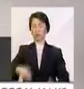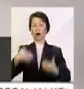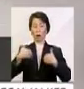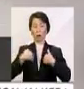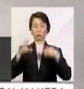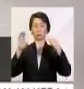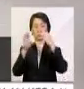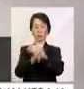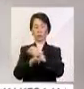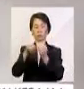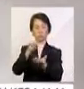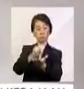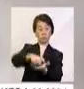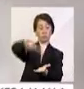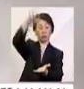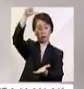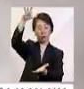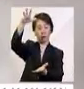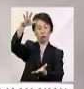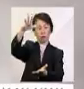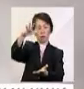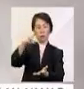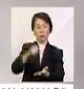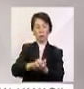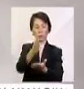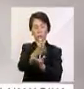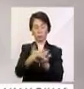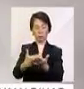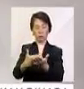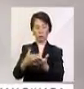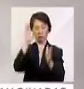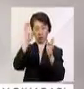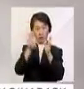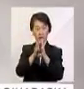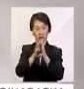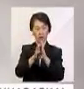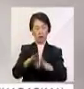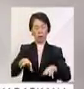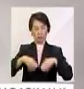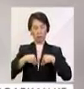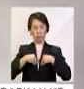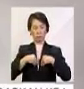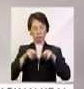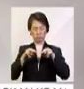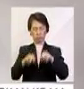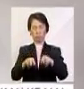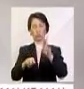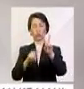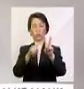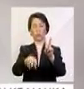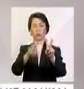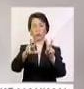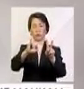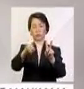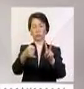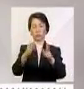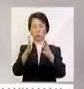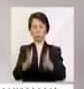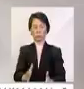diadakan cabaran kekayaan, kekaguman dan sebahagian daripada foto yang dipaparkan menerima tontonan lebih 2.3 juta